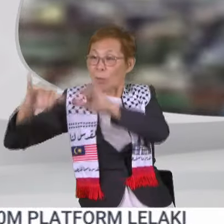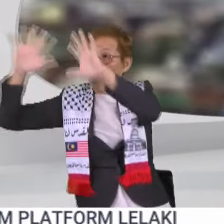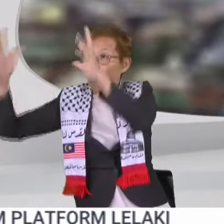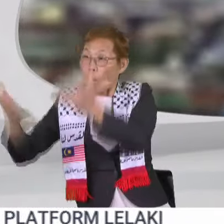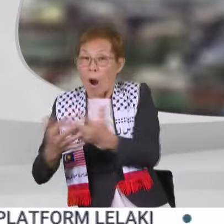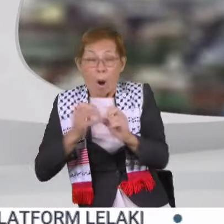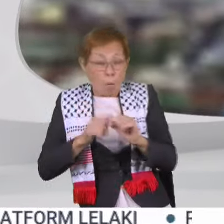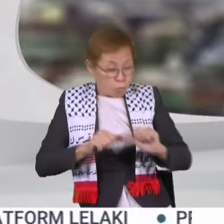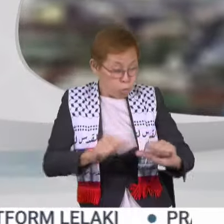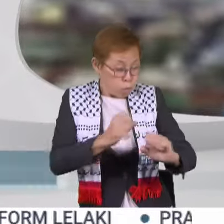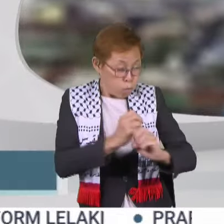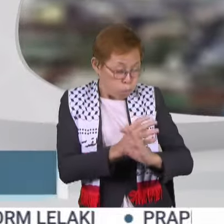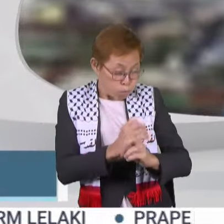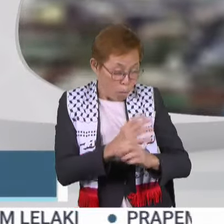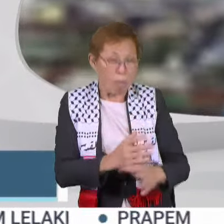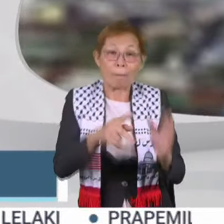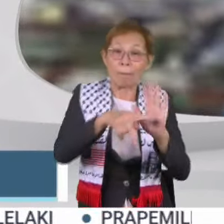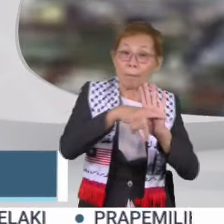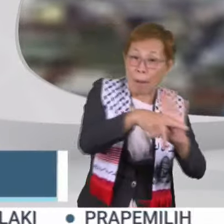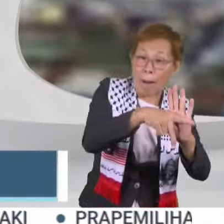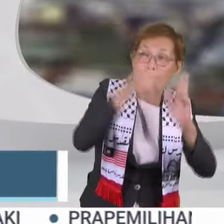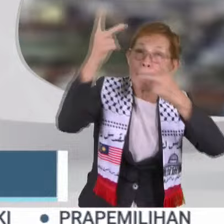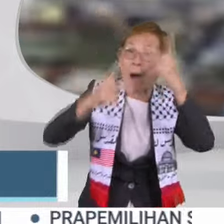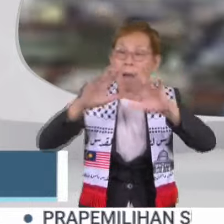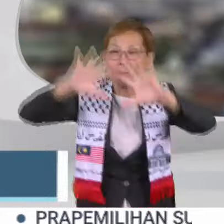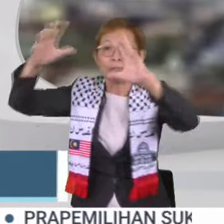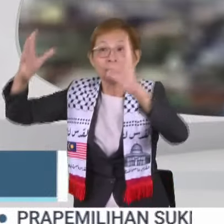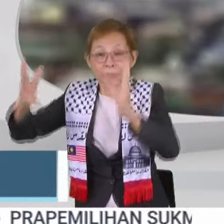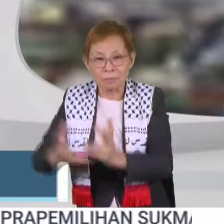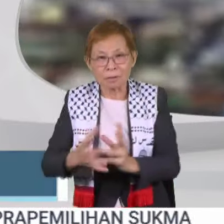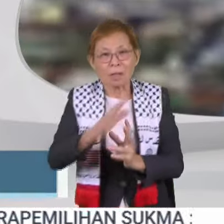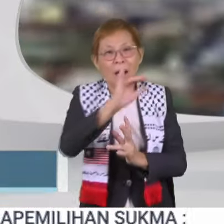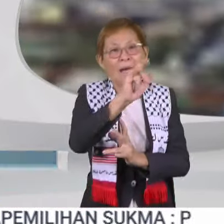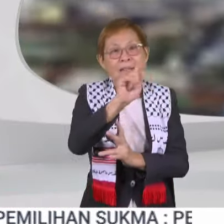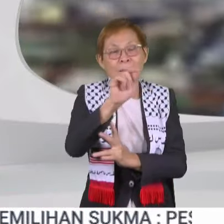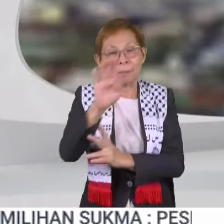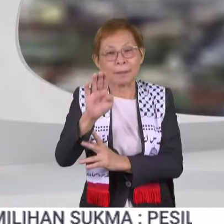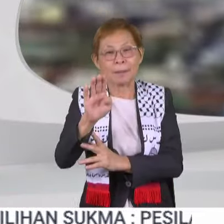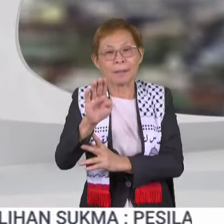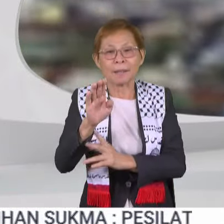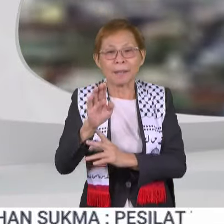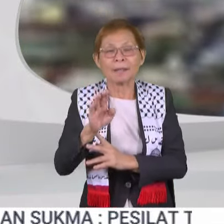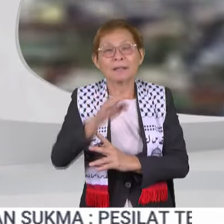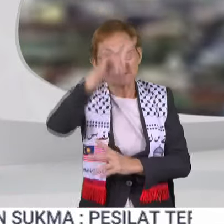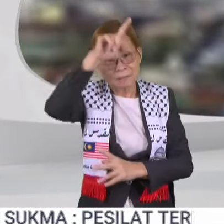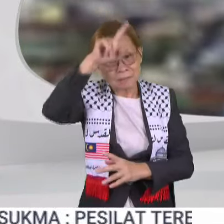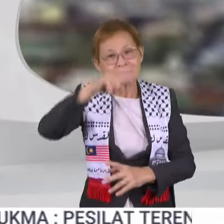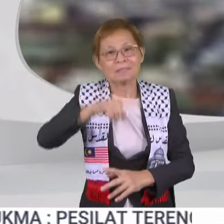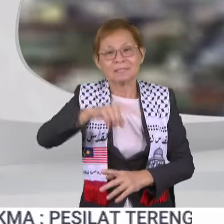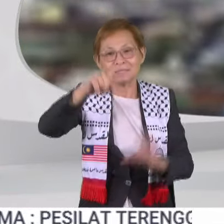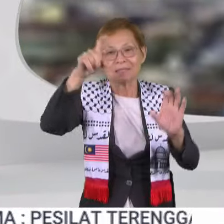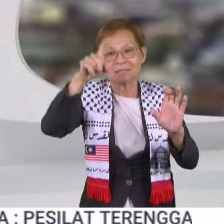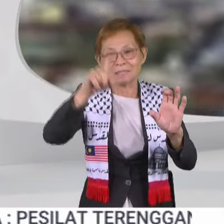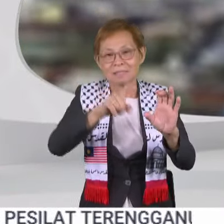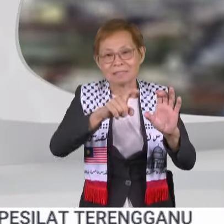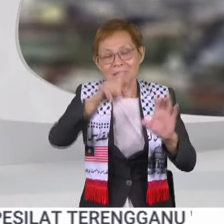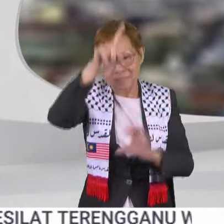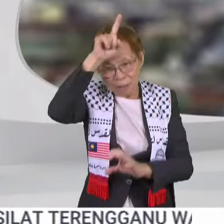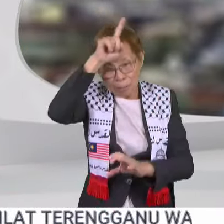dipergiat kali ini menerusi pameran pelancongan antarabangsa ITB Berlin 2024 di Jerman pada 5 hingga